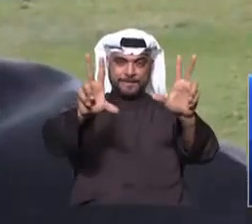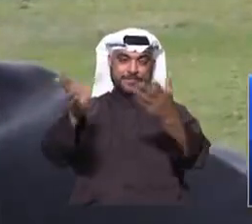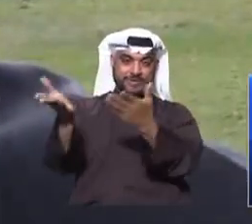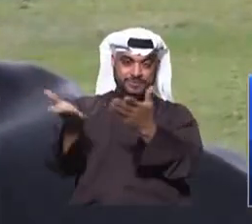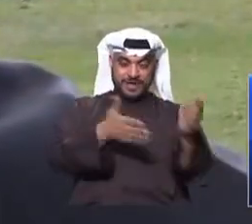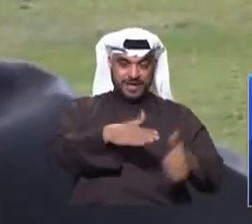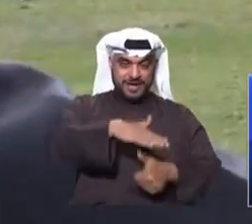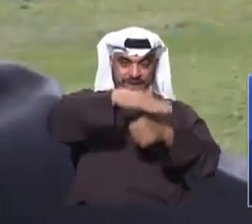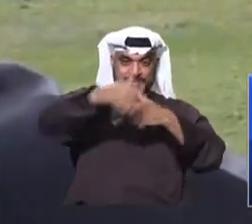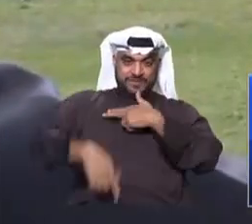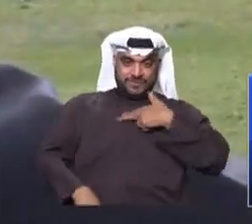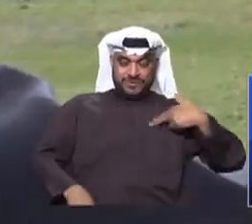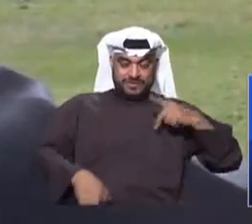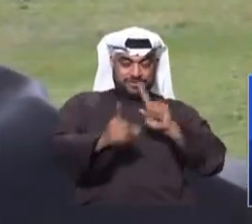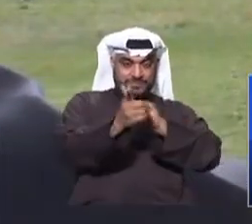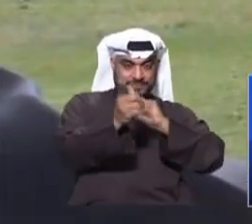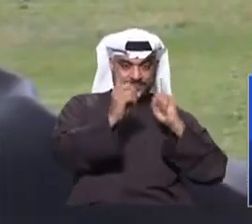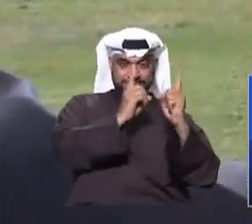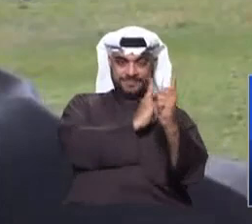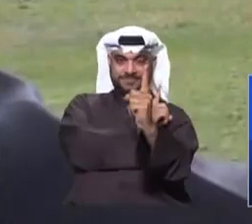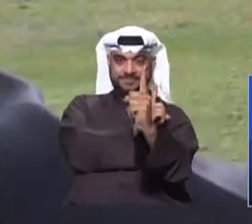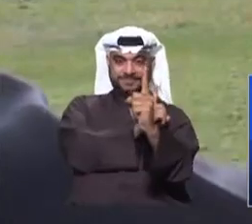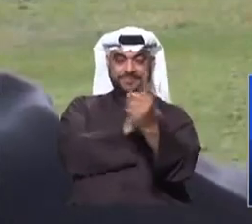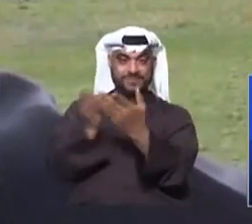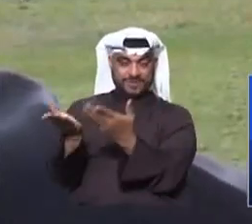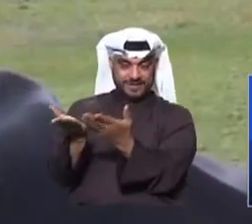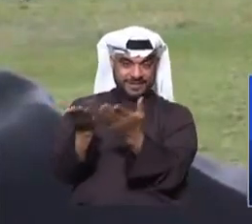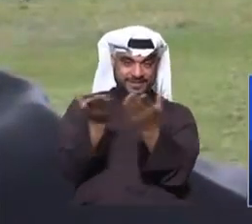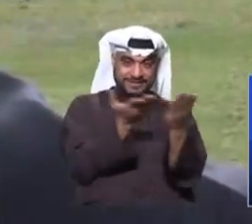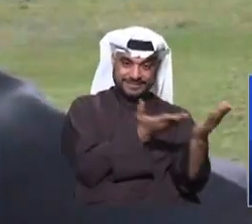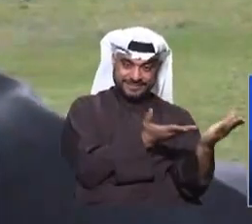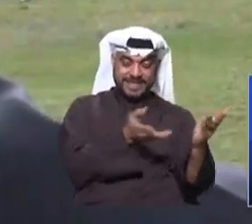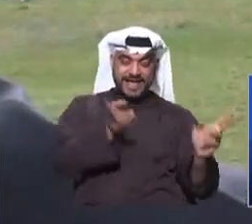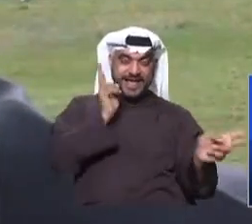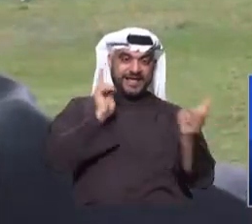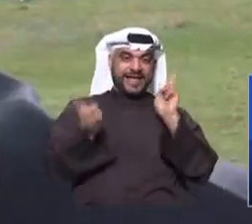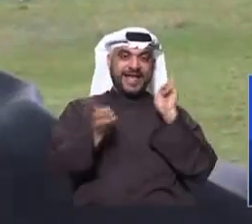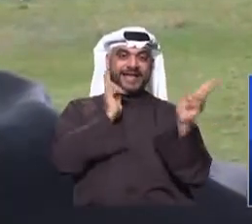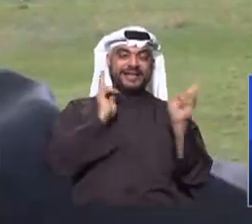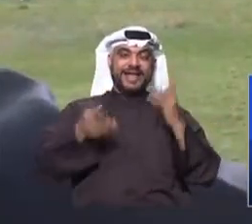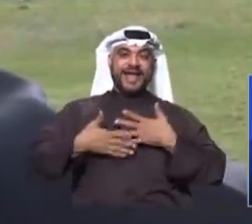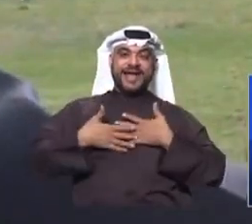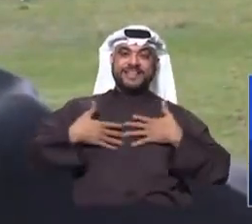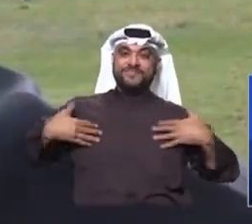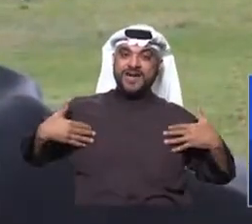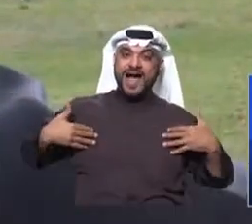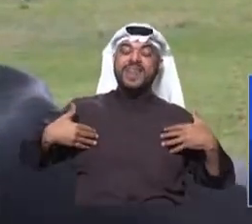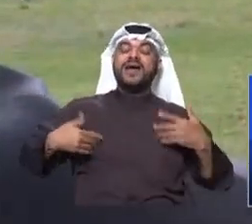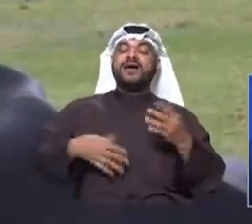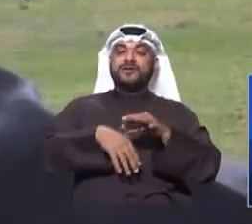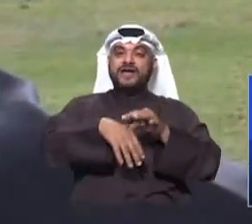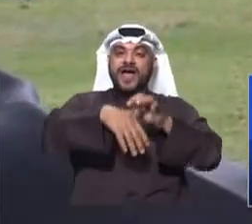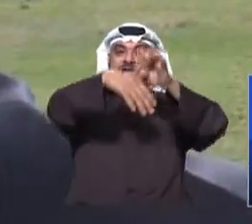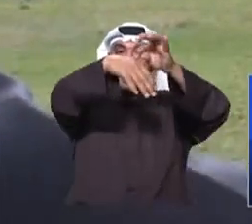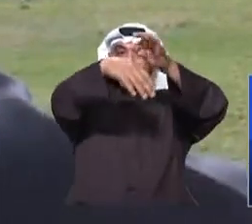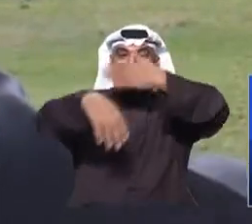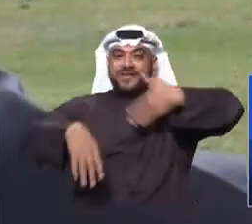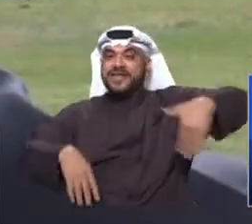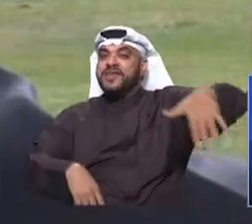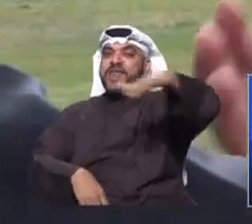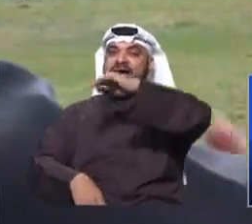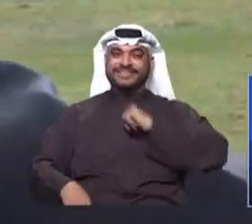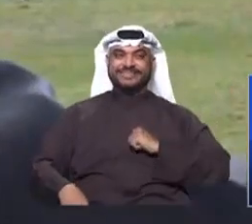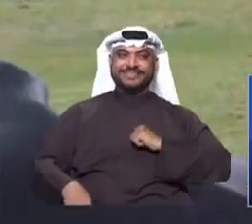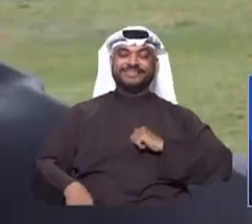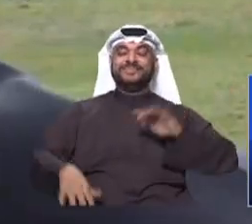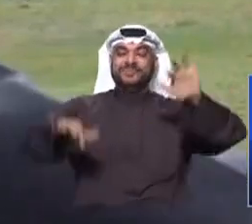الوزراء بيكون معنا إن شاء الله في هذا الاحتفال، لأنه هو احتفال شعبي للأمانة. يعني